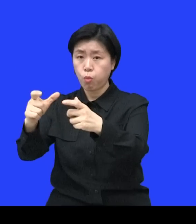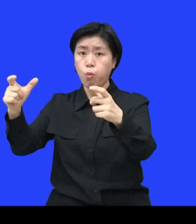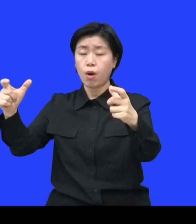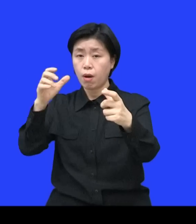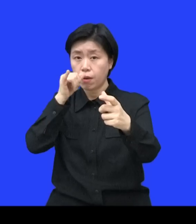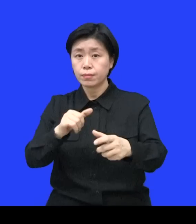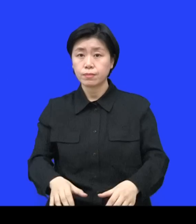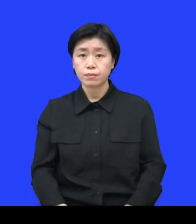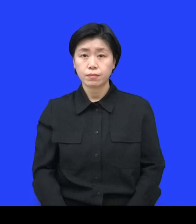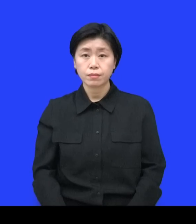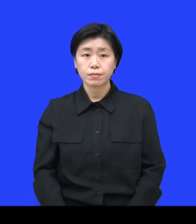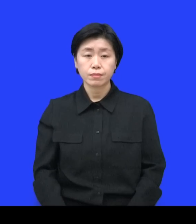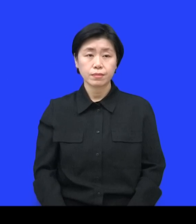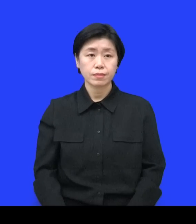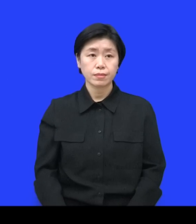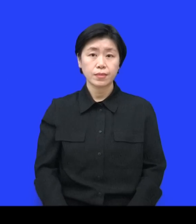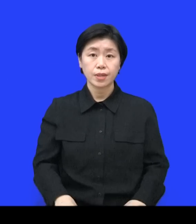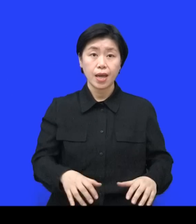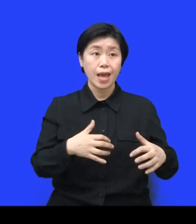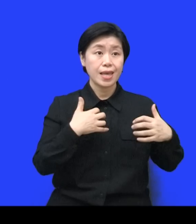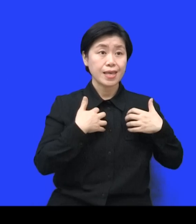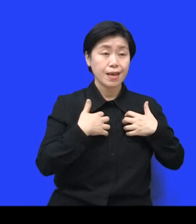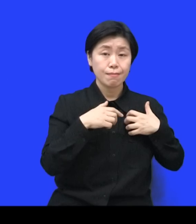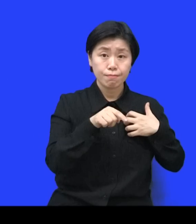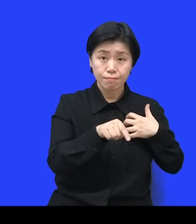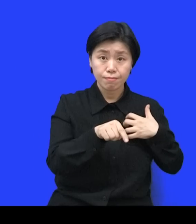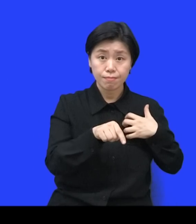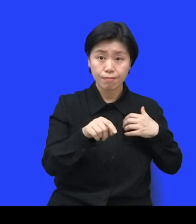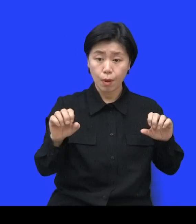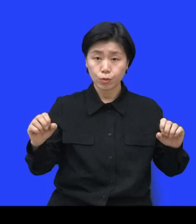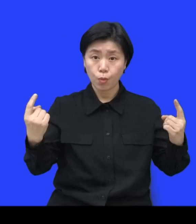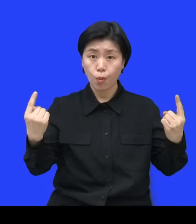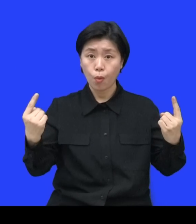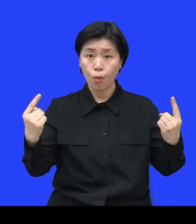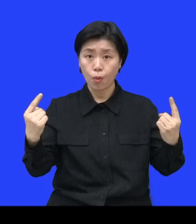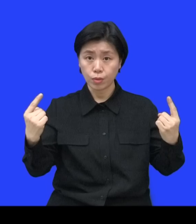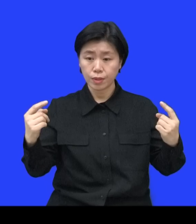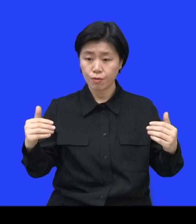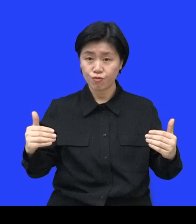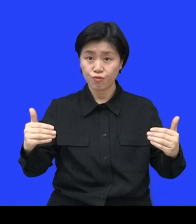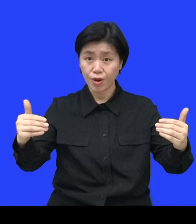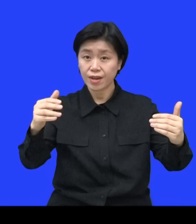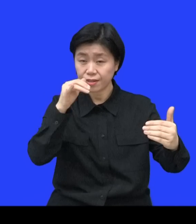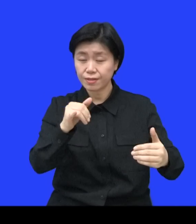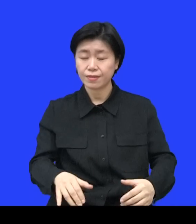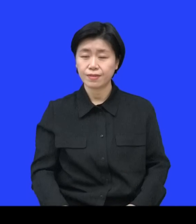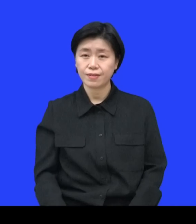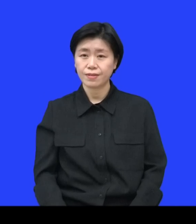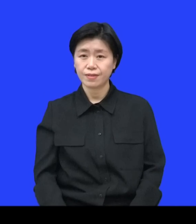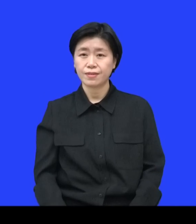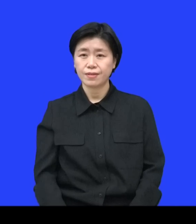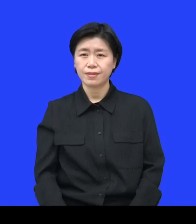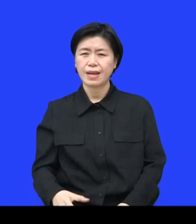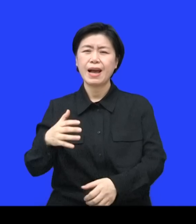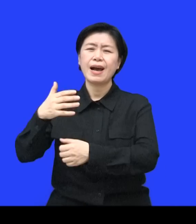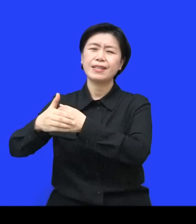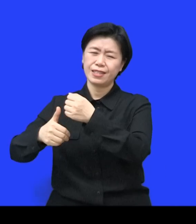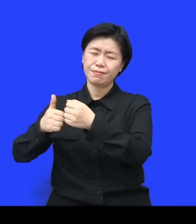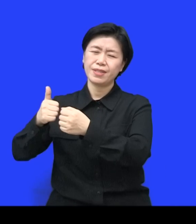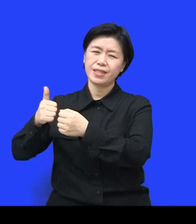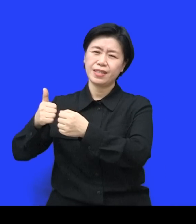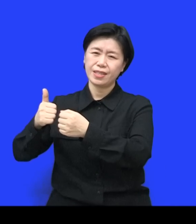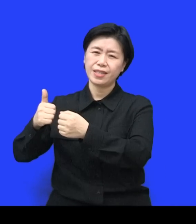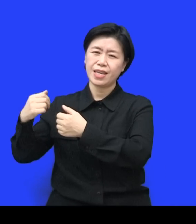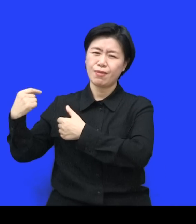계속 게임과 동시에 설교에 대한 마음이 계속해서 생기는 거예요. 그러니까 하나님이 이게 일하신 거죠. 제가